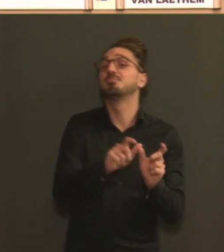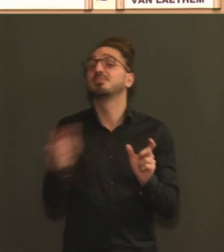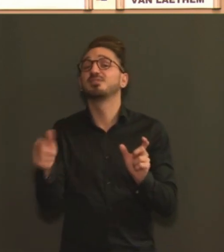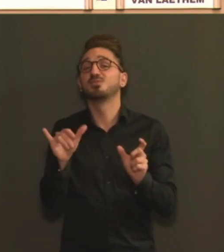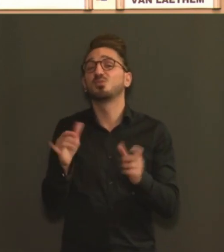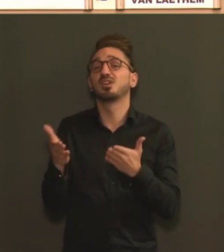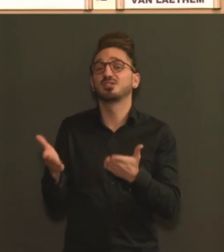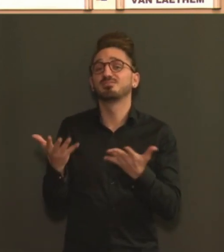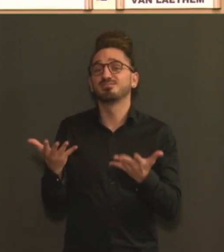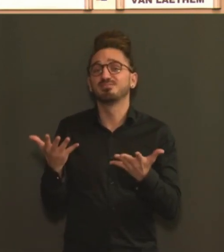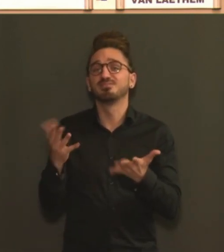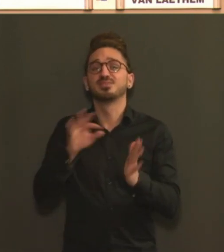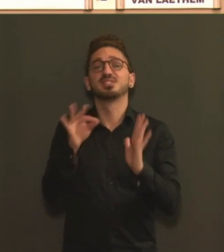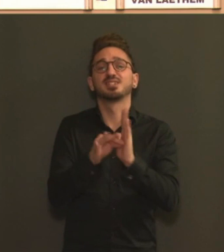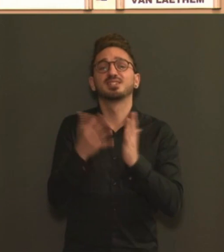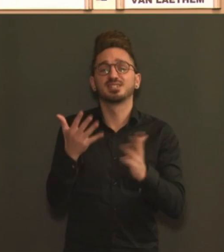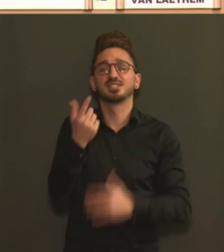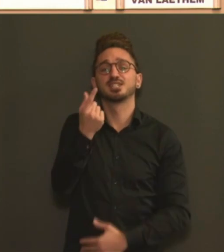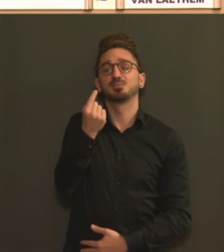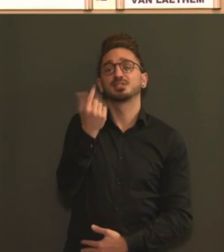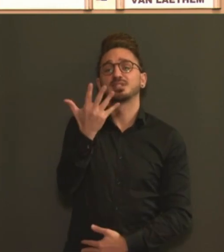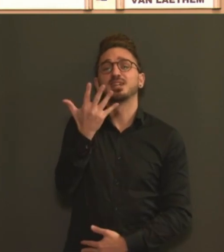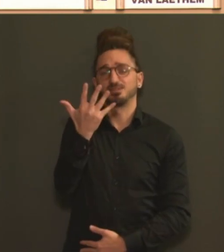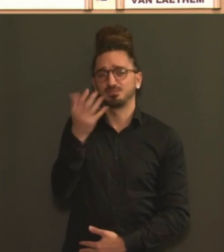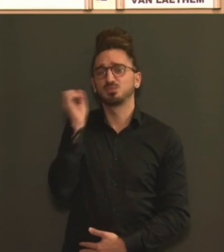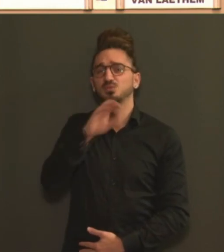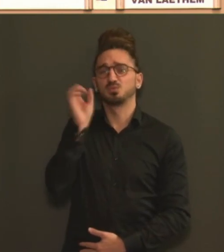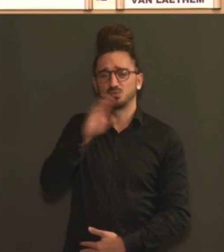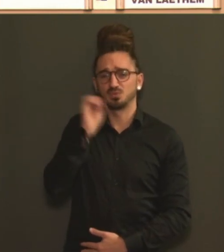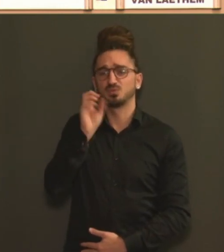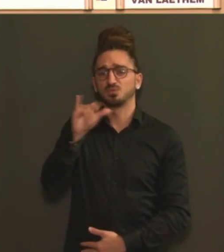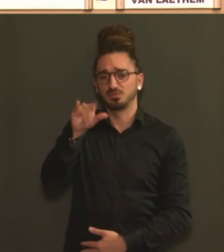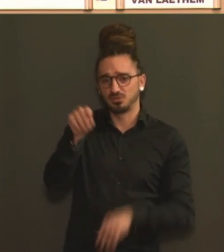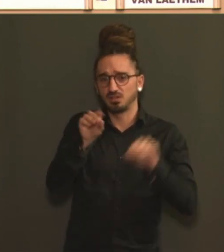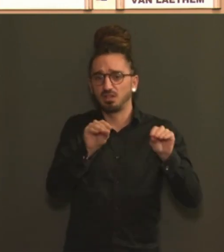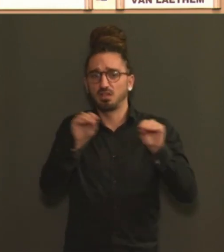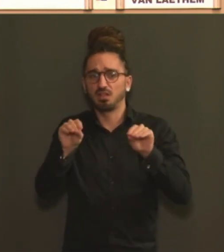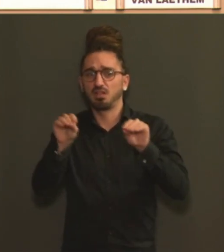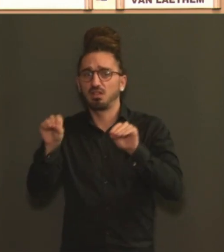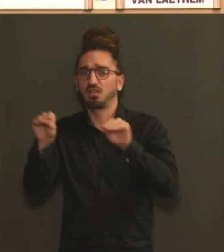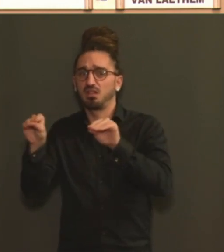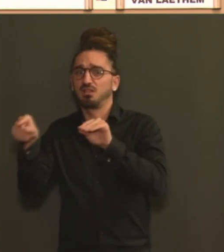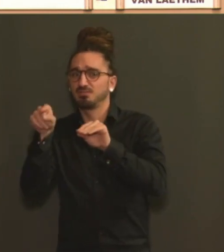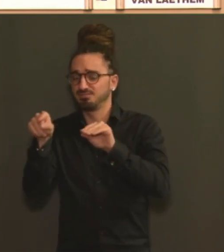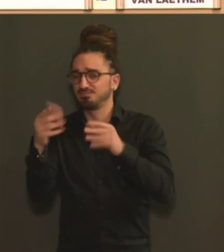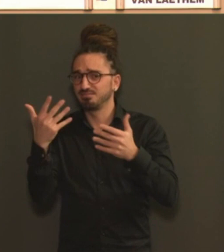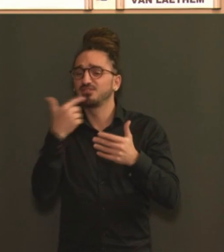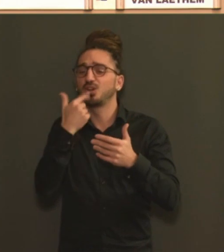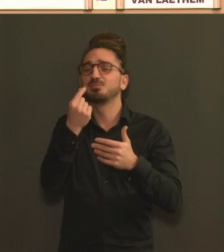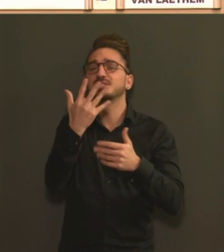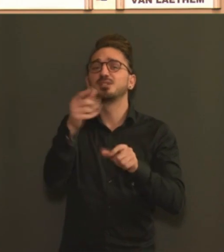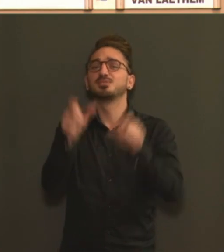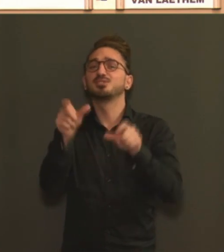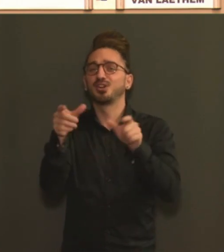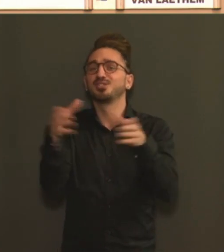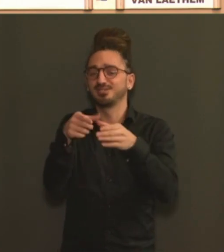75 nouvelles admissions par jour et le fait passer maintenant à peu près au début du mois de mars.